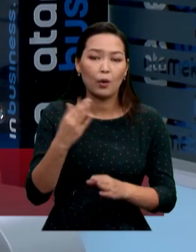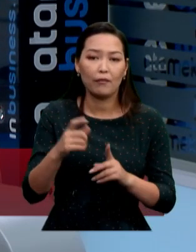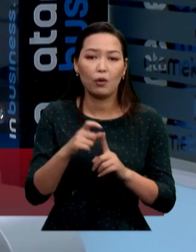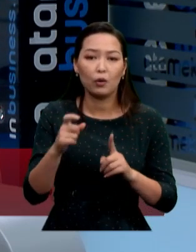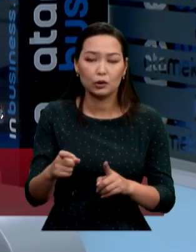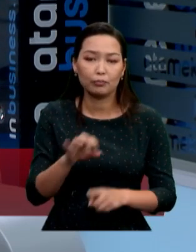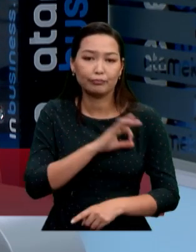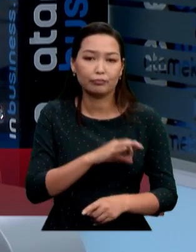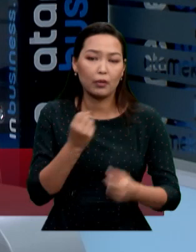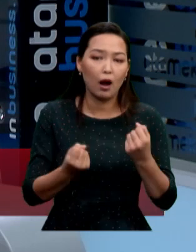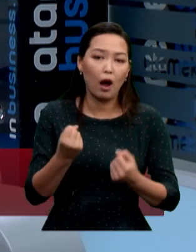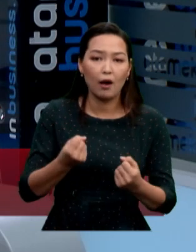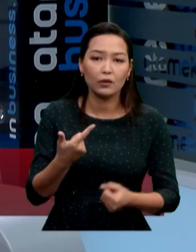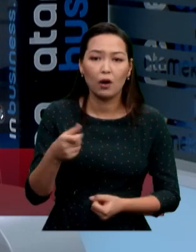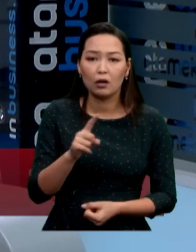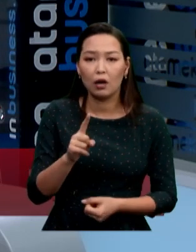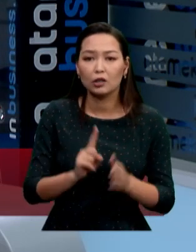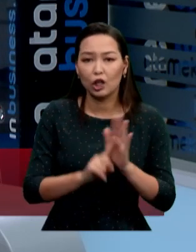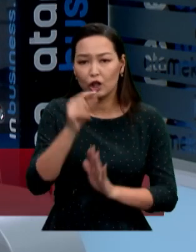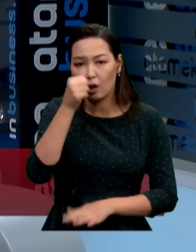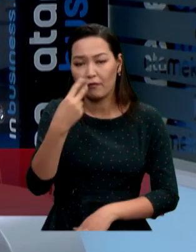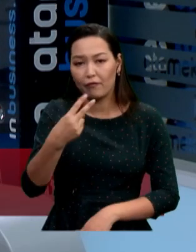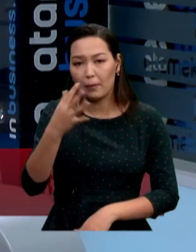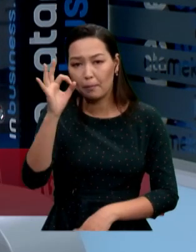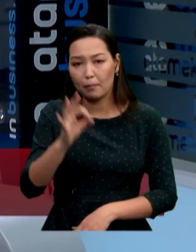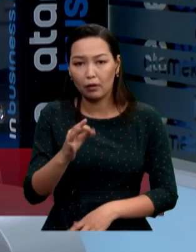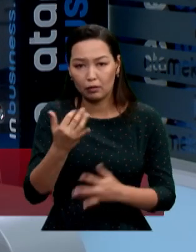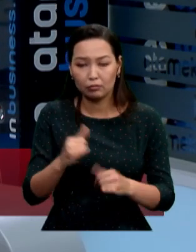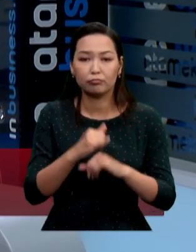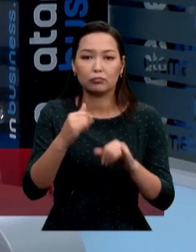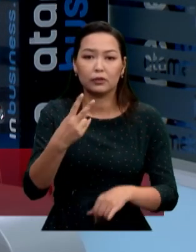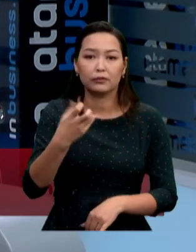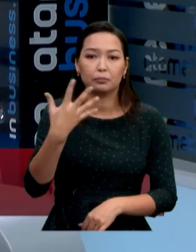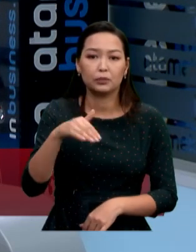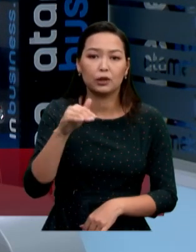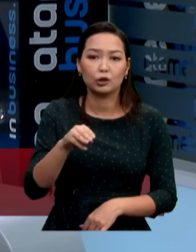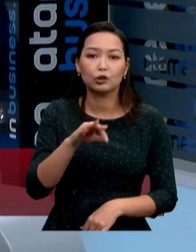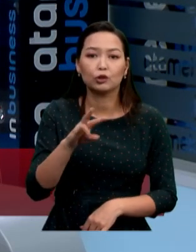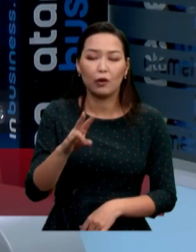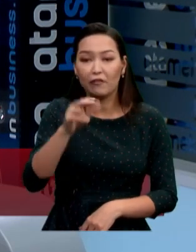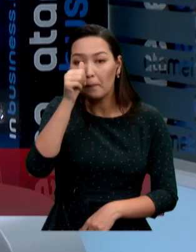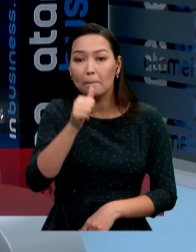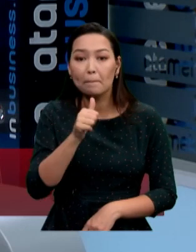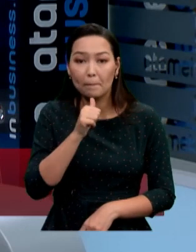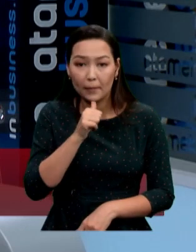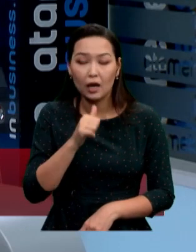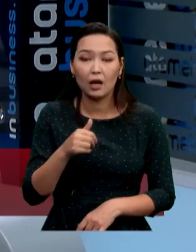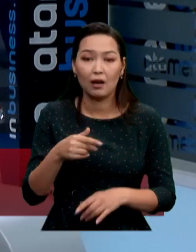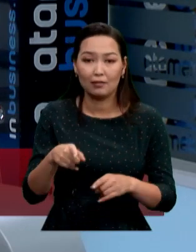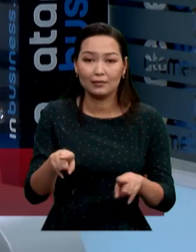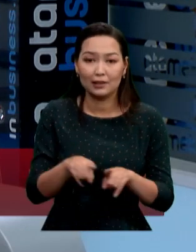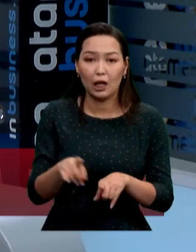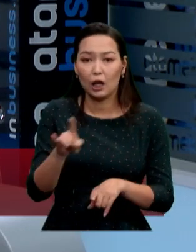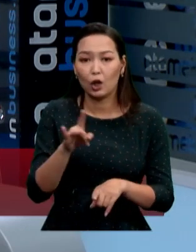автогаза выросло с начала года на 25%, достигнув 250 тысяч тонн в месяц. При таком раскладе республика